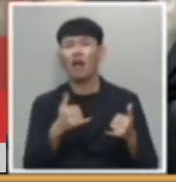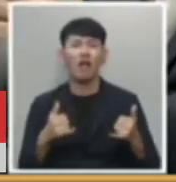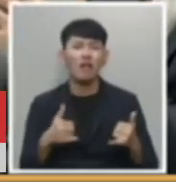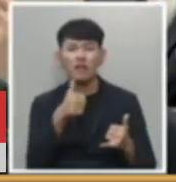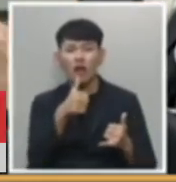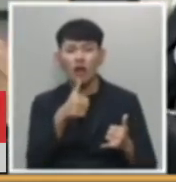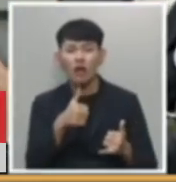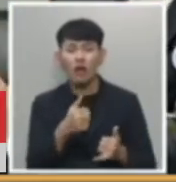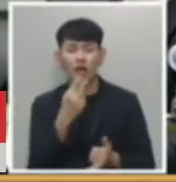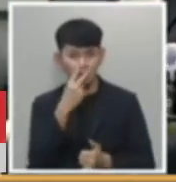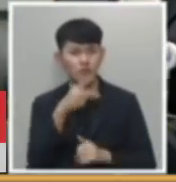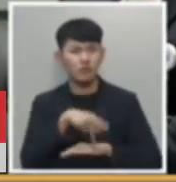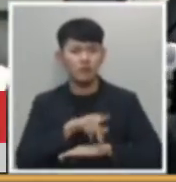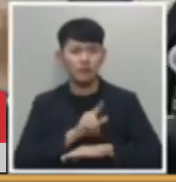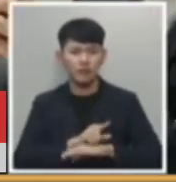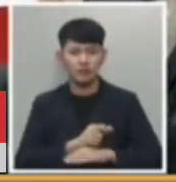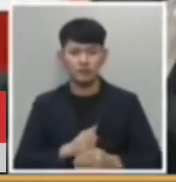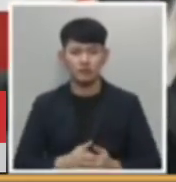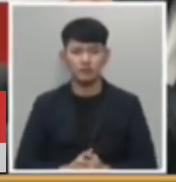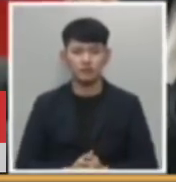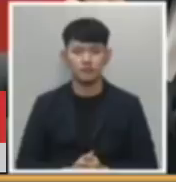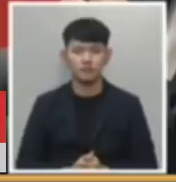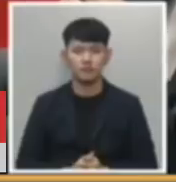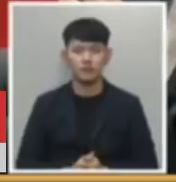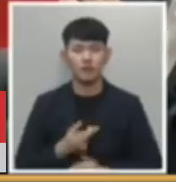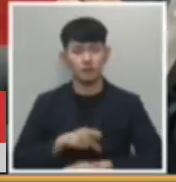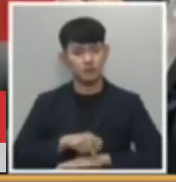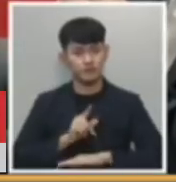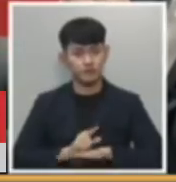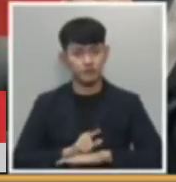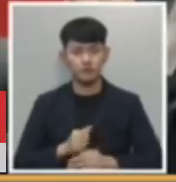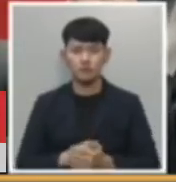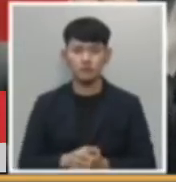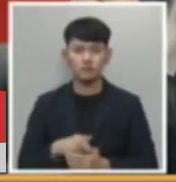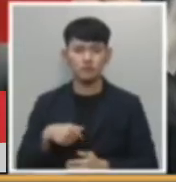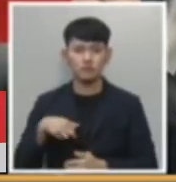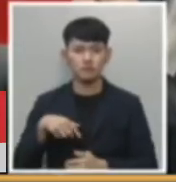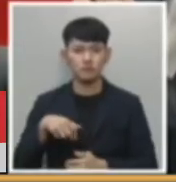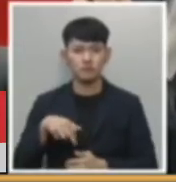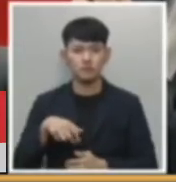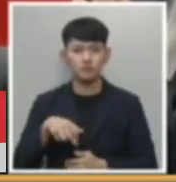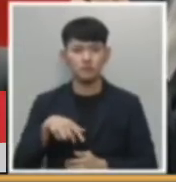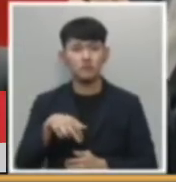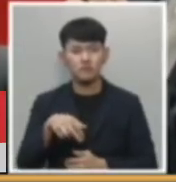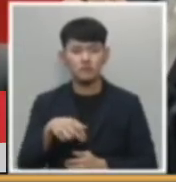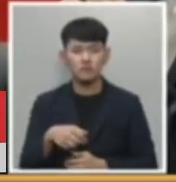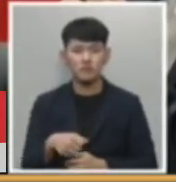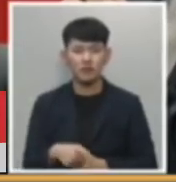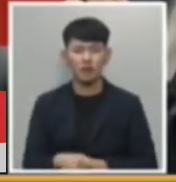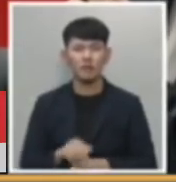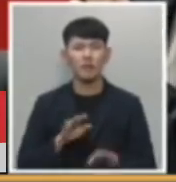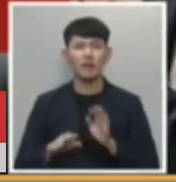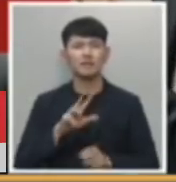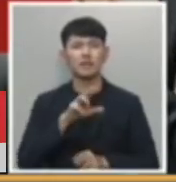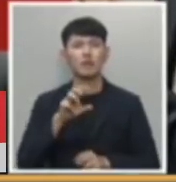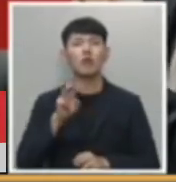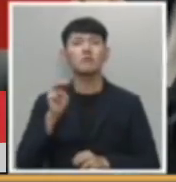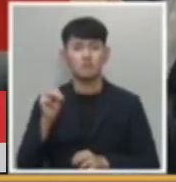านดูอีกครับท่านประธานครับเดินเข้าไปครับสัก300เมตรด้านขวามือ